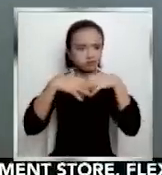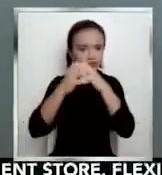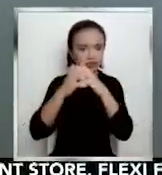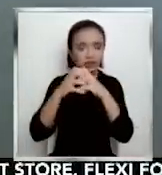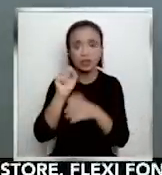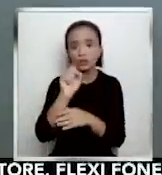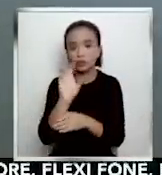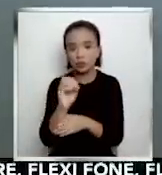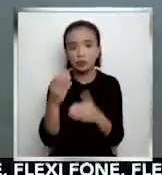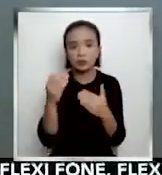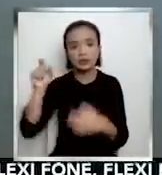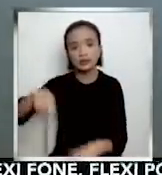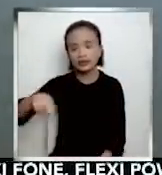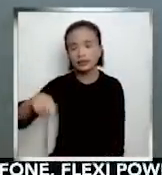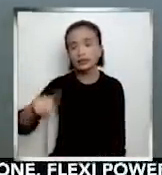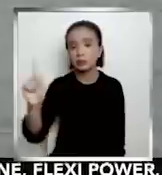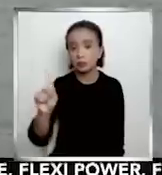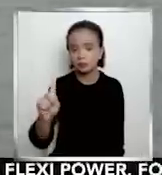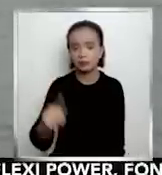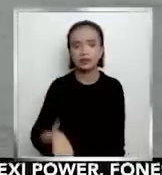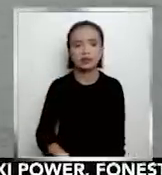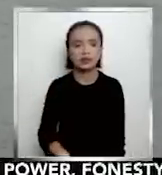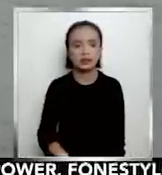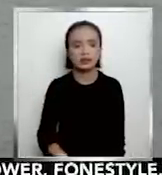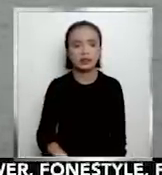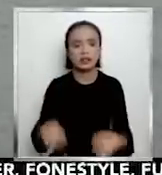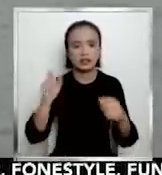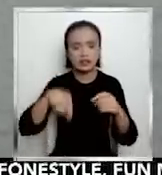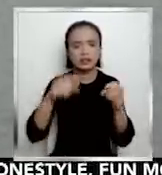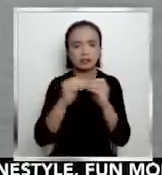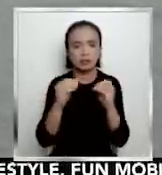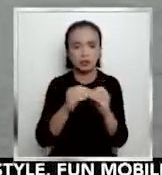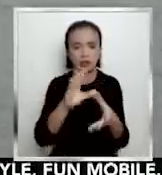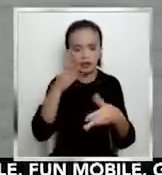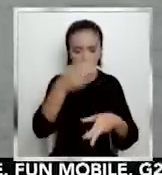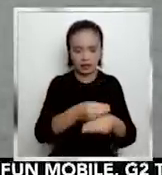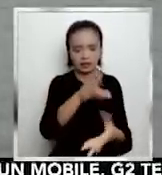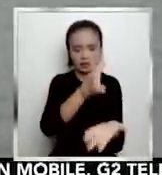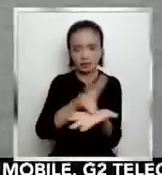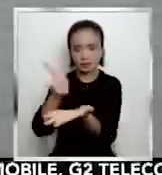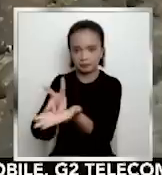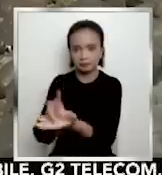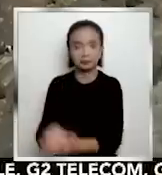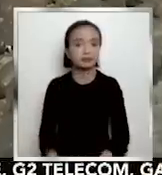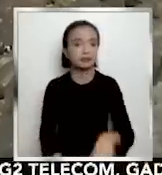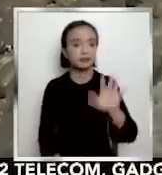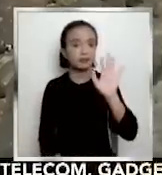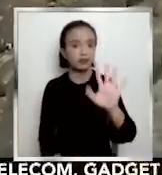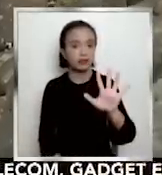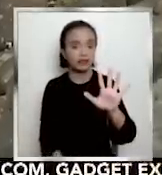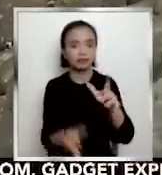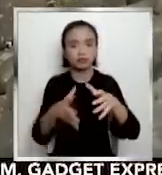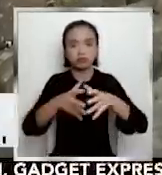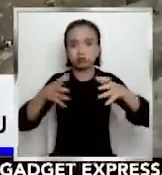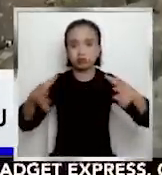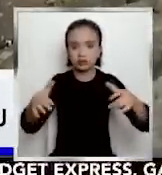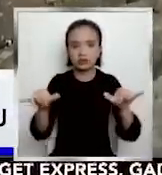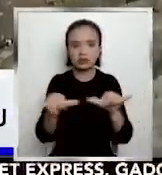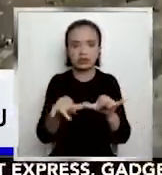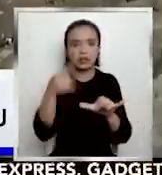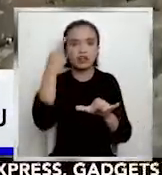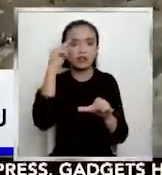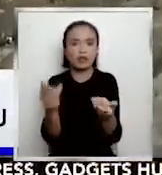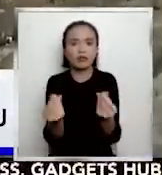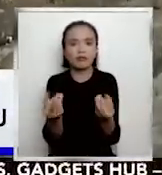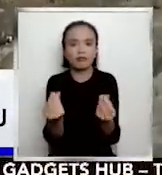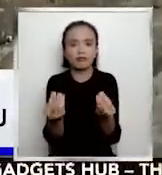need to create more space. Sa kabuuan, 5,000 ektaryang sakop ng Manila Bay ang tatambakan para sa kabuuang